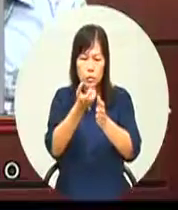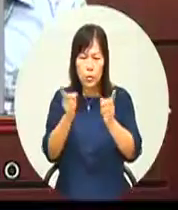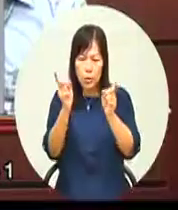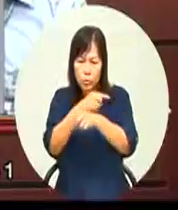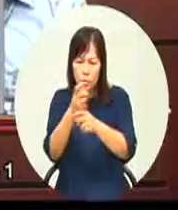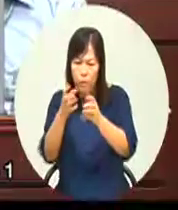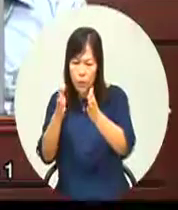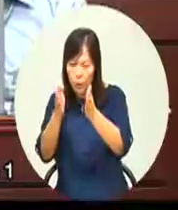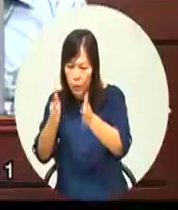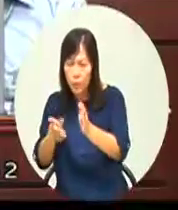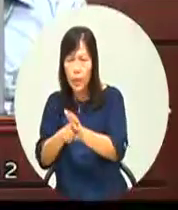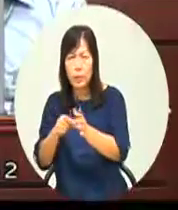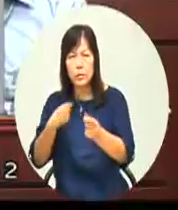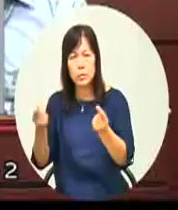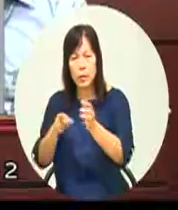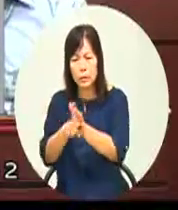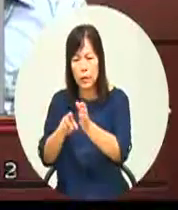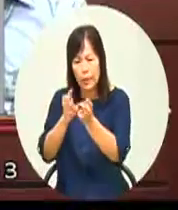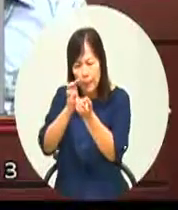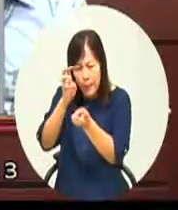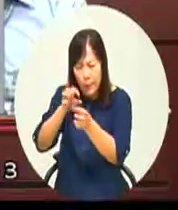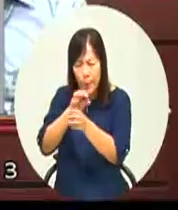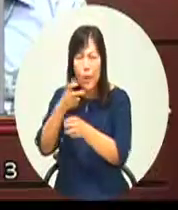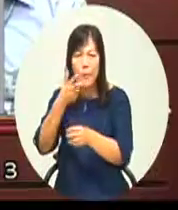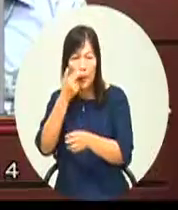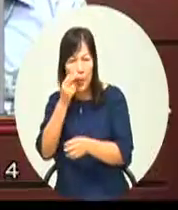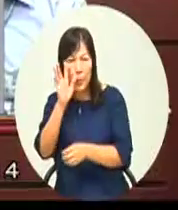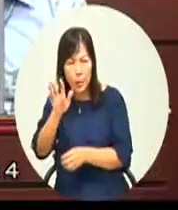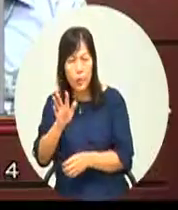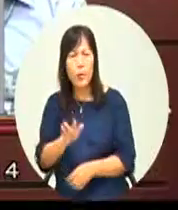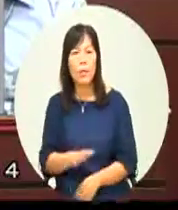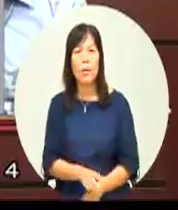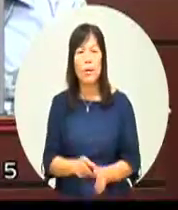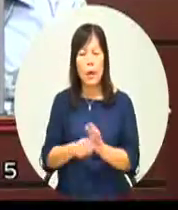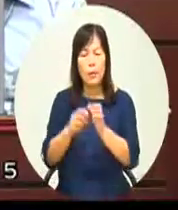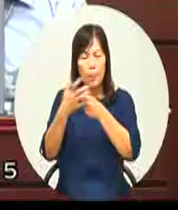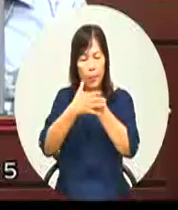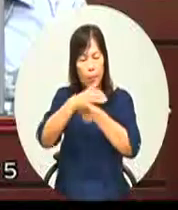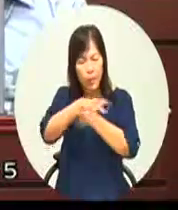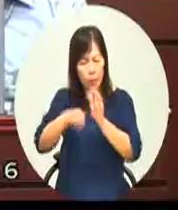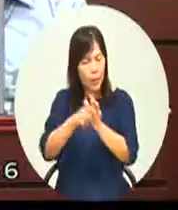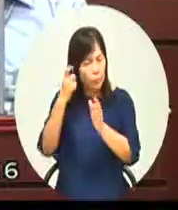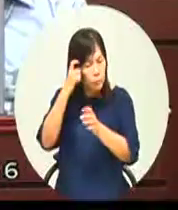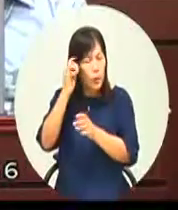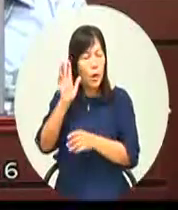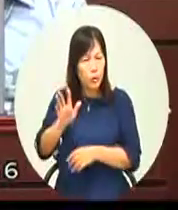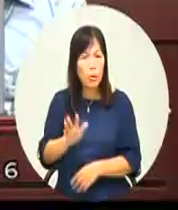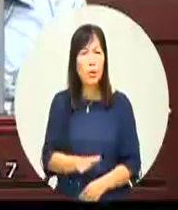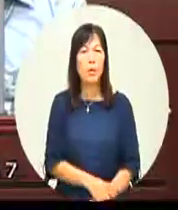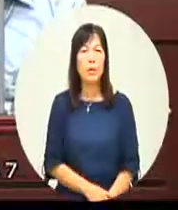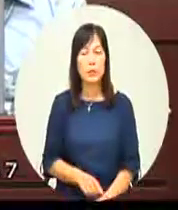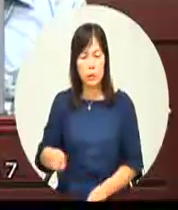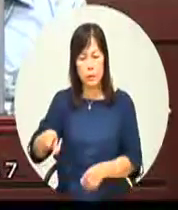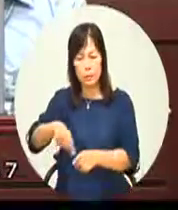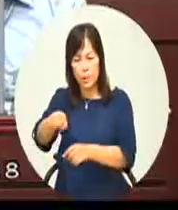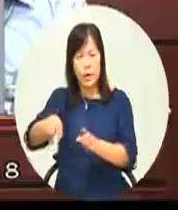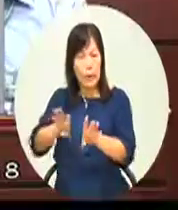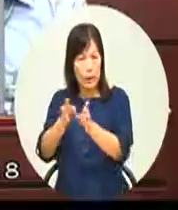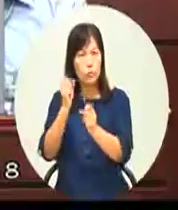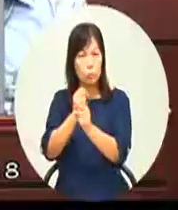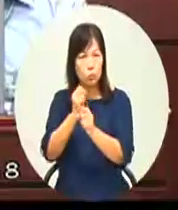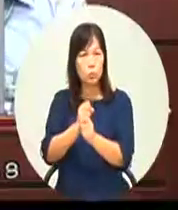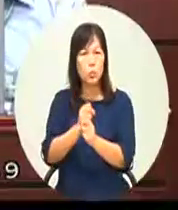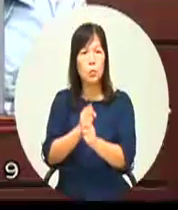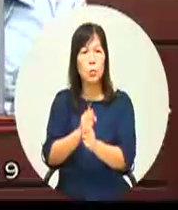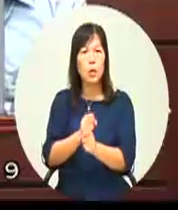认为说用这个更经济、更方便更有环保的意识这一部分人先开始。当然如果我